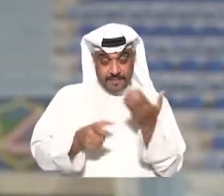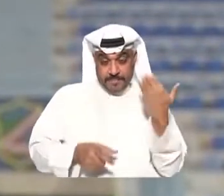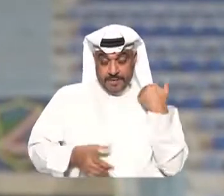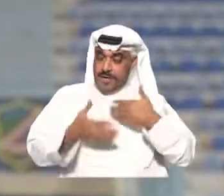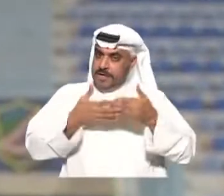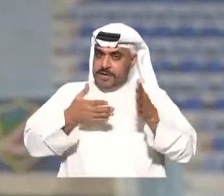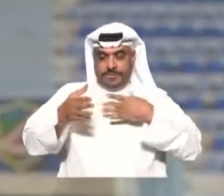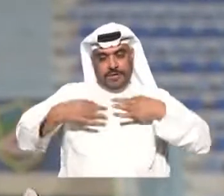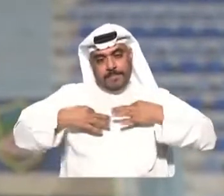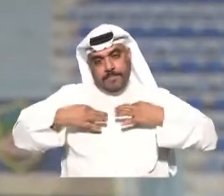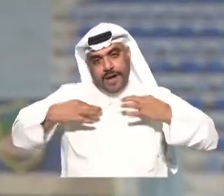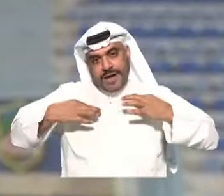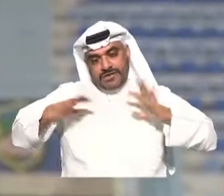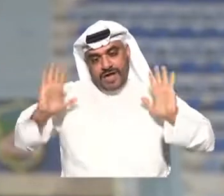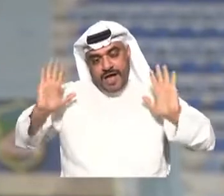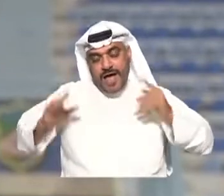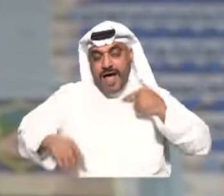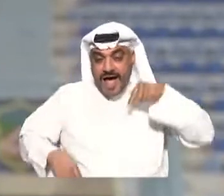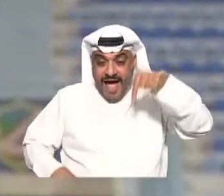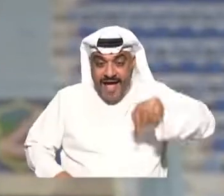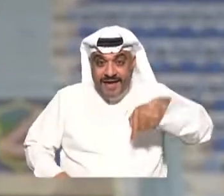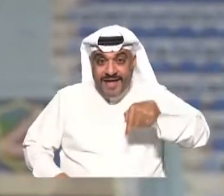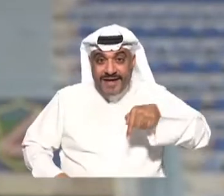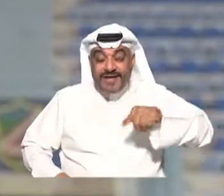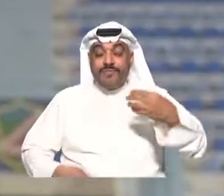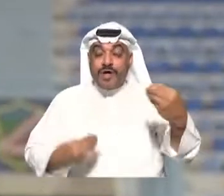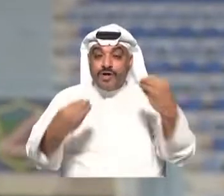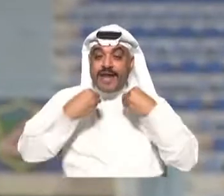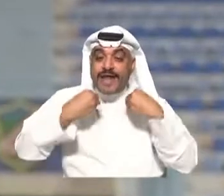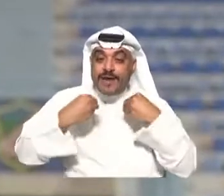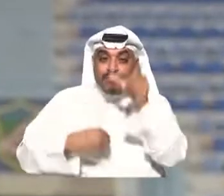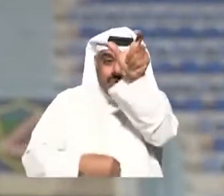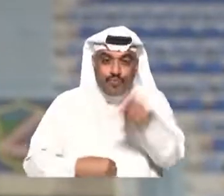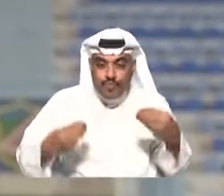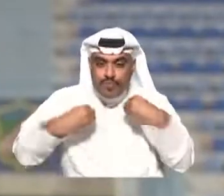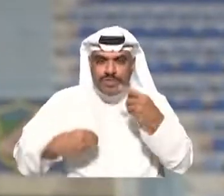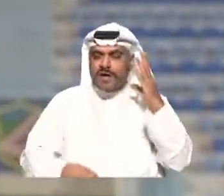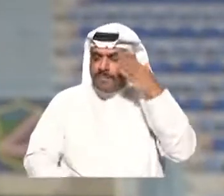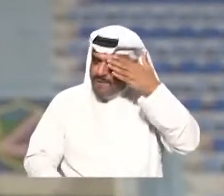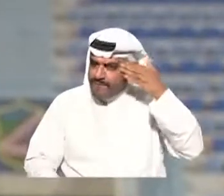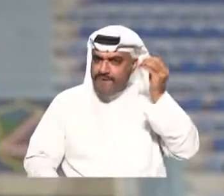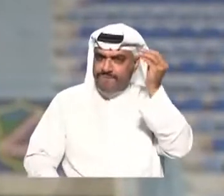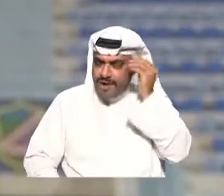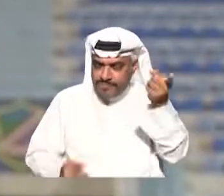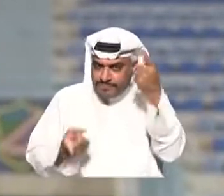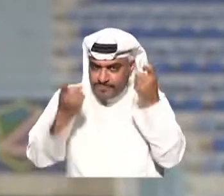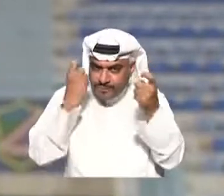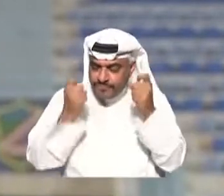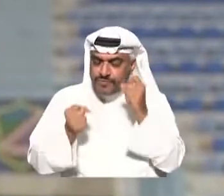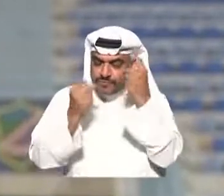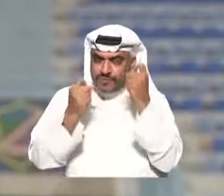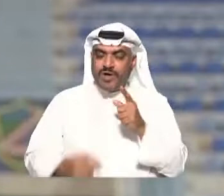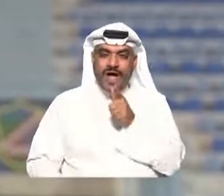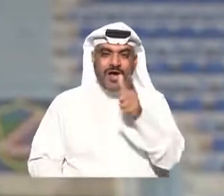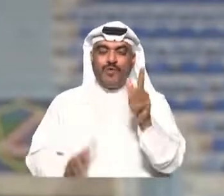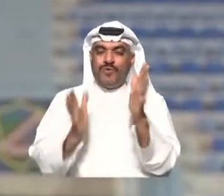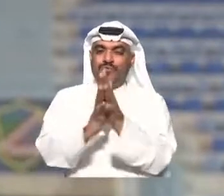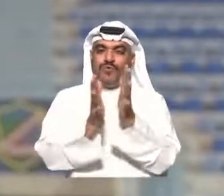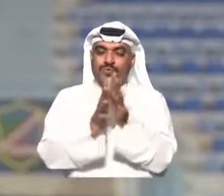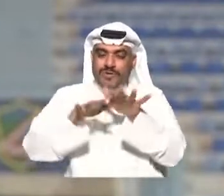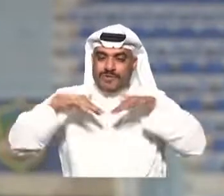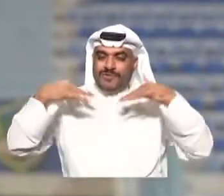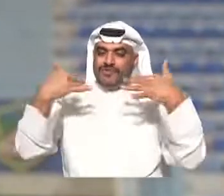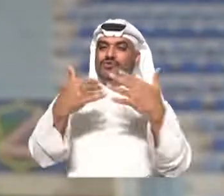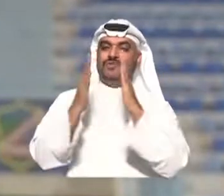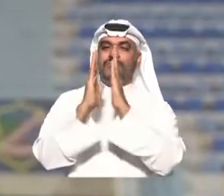علاقة فيها، احنا بس نطبق التكتيك المدرب ونحسم المباريات في داخل الملعب ونقول قلت لك الجمهور نادي الكويت شكرا،